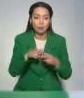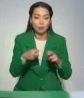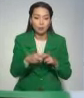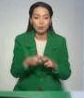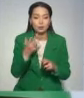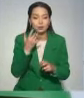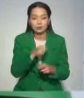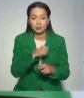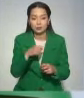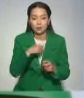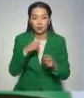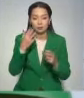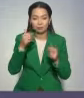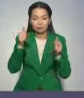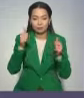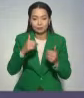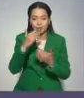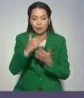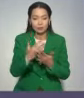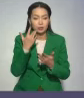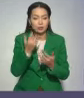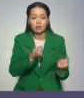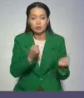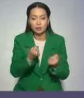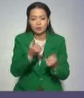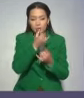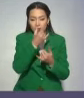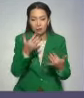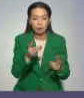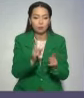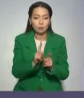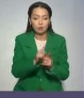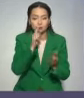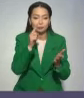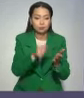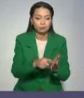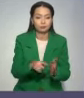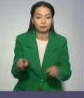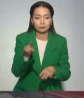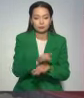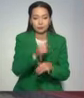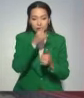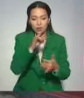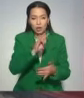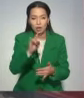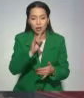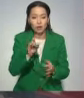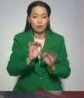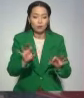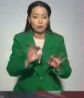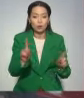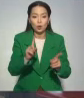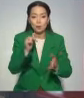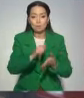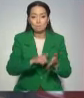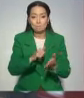объектом нападок тысяч казахстанцев которые не смогли вовремя добраться до пункта назначения в авиакомпании пояснили что